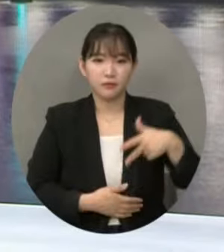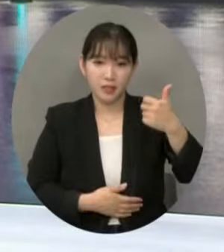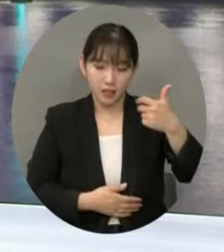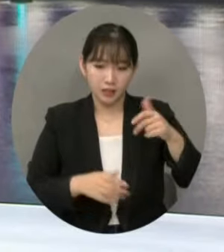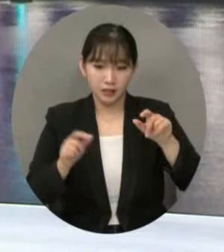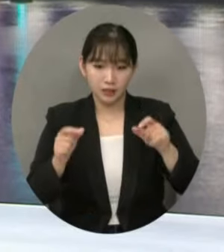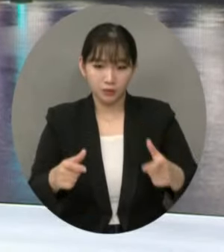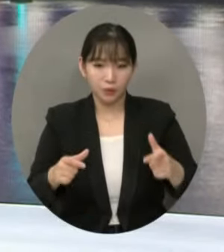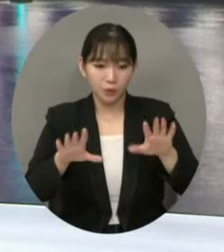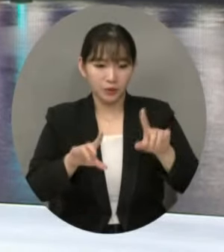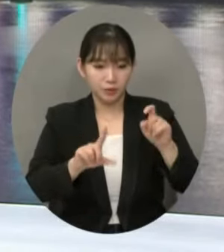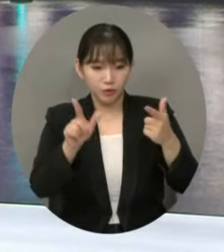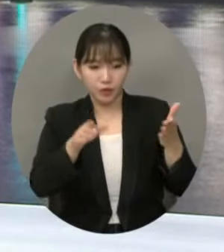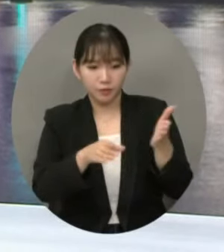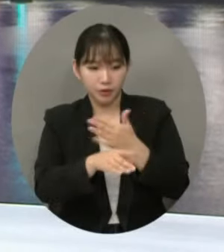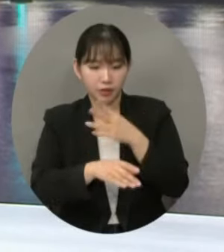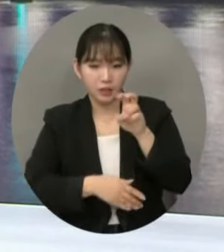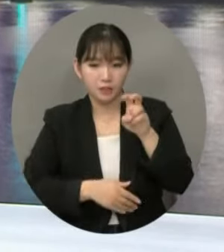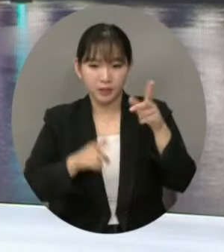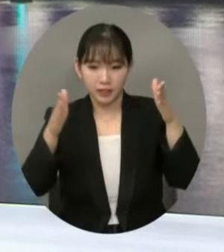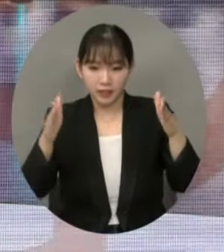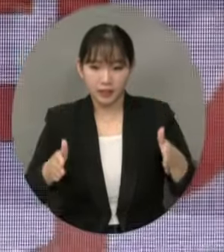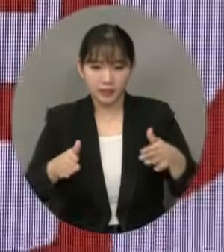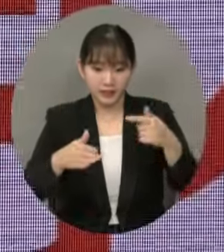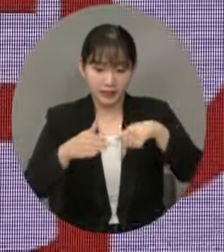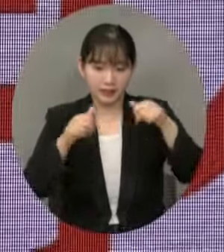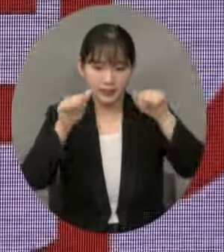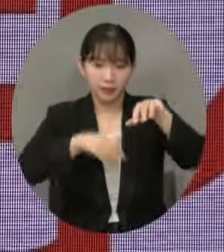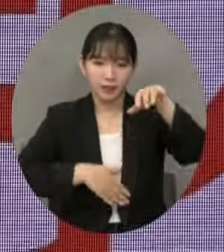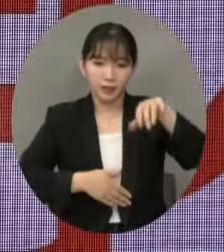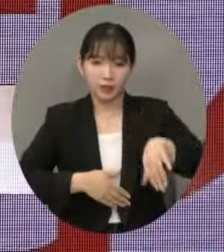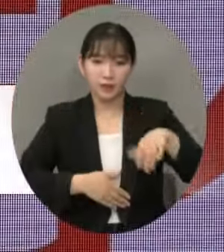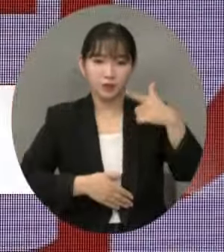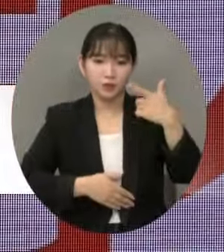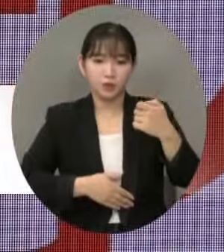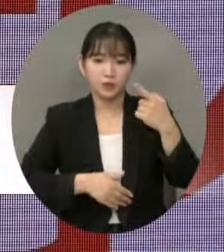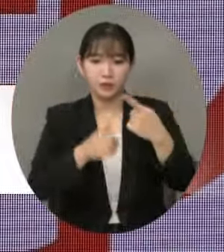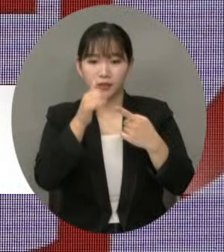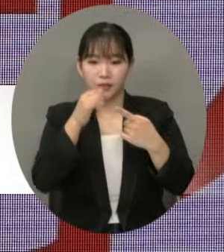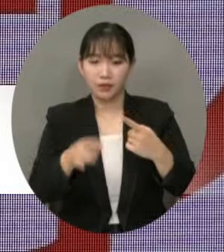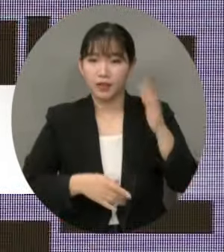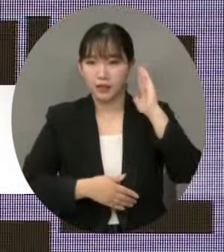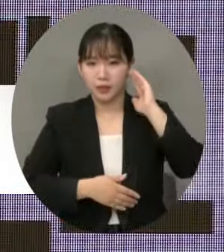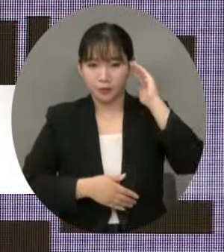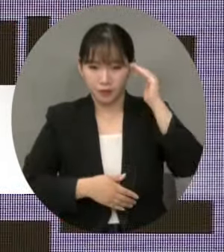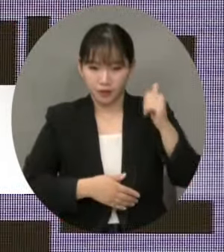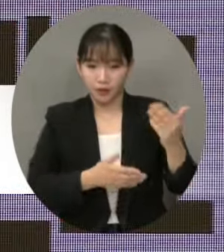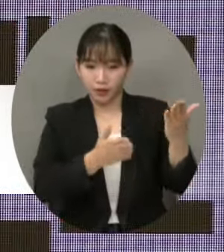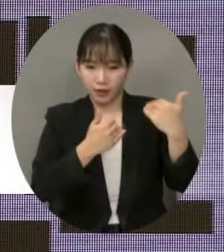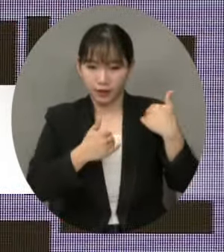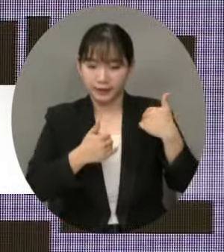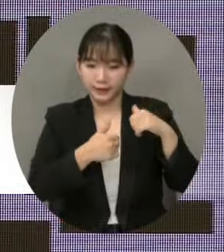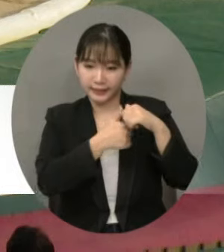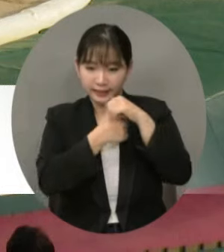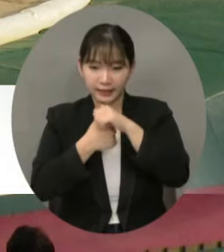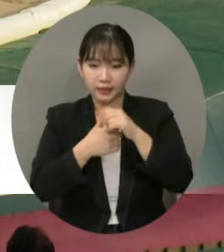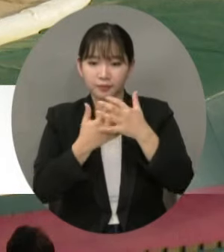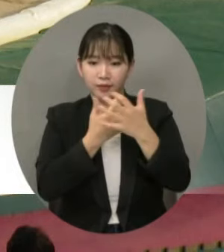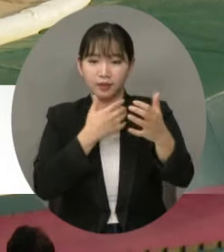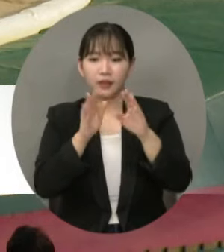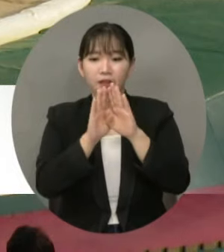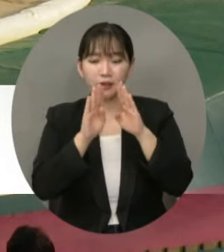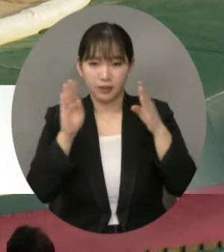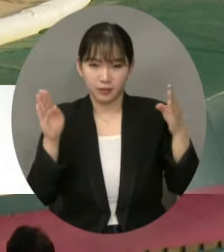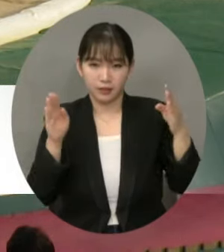장흥군은 오는 16일부터 22일까지 실내체육관에서 제61회 대통령기 장사 씨름 대회를